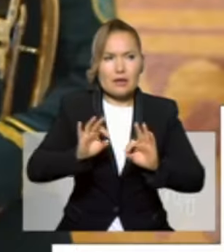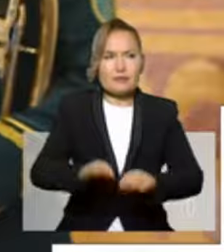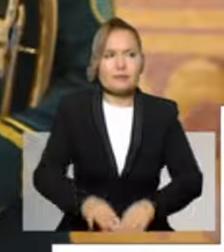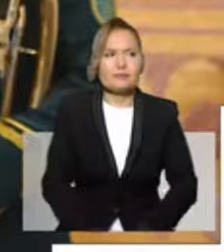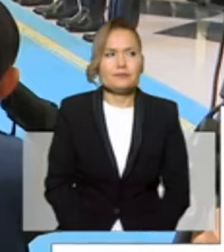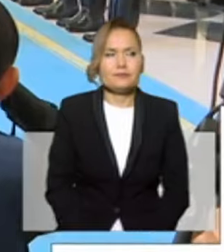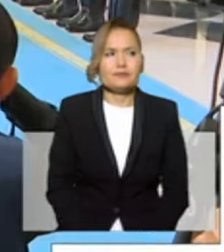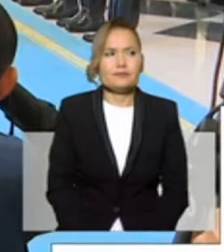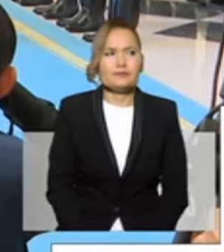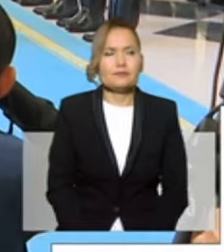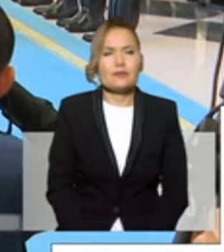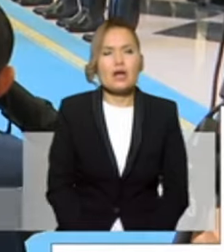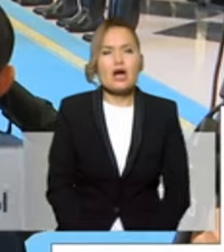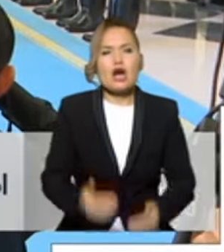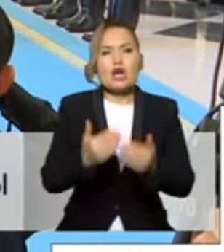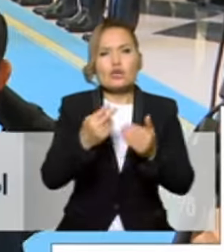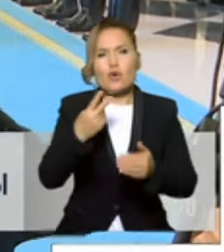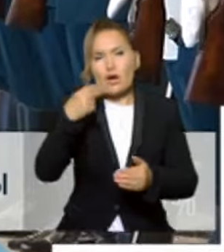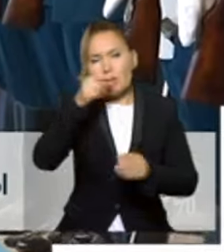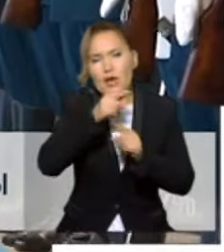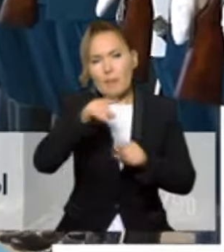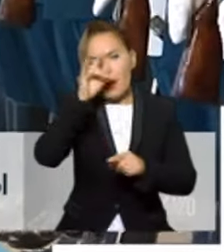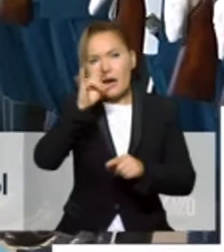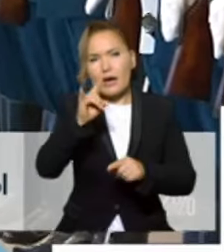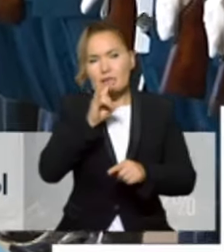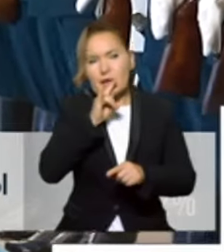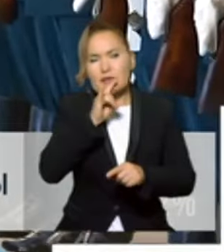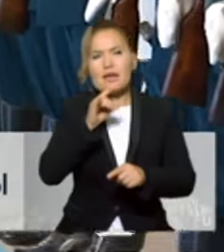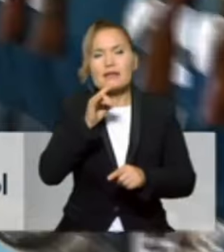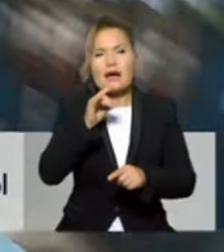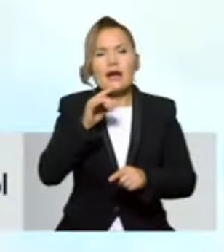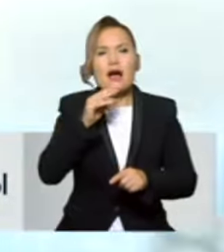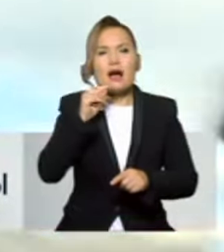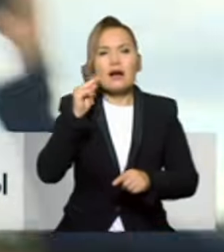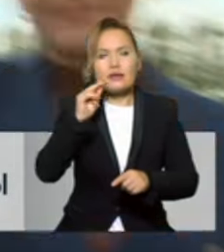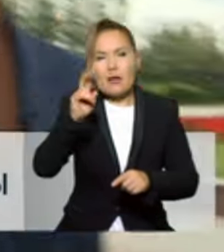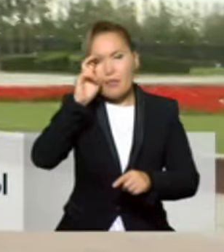Қытай президенті соңғы 2 жылда Қазақстанға осымен 2-ші рет келіп отыр.